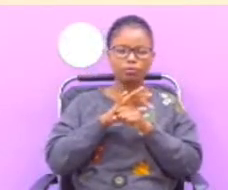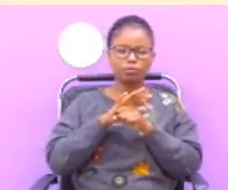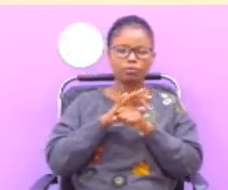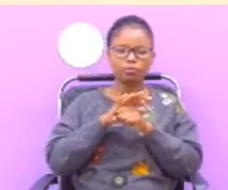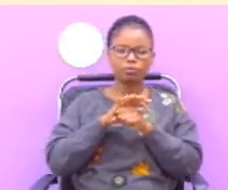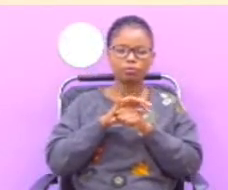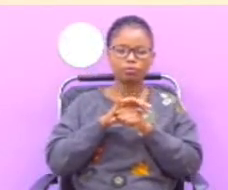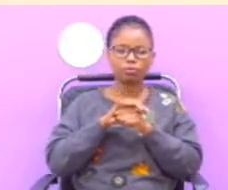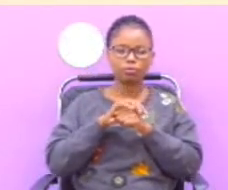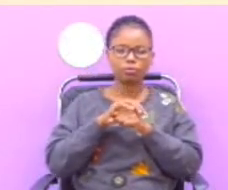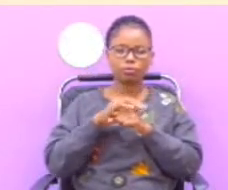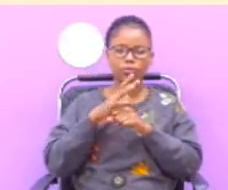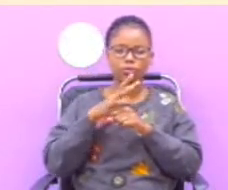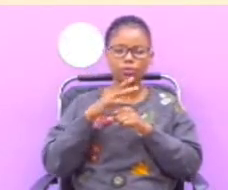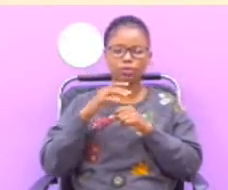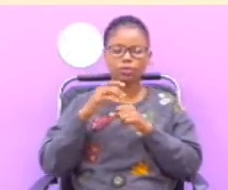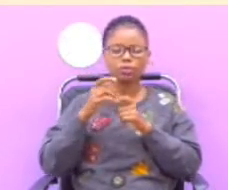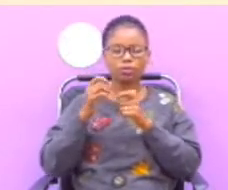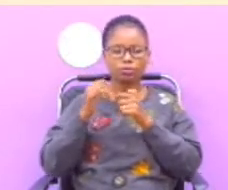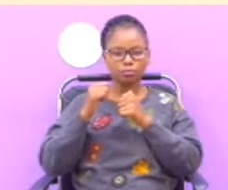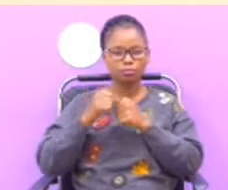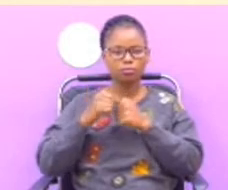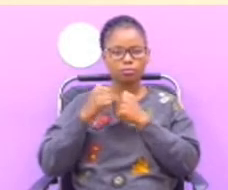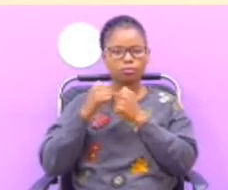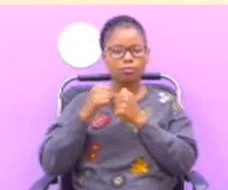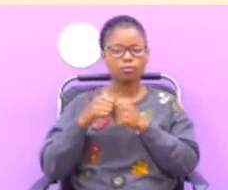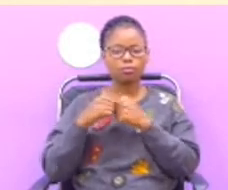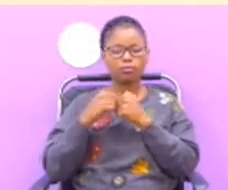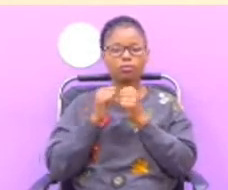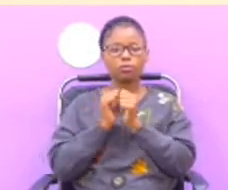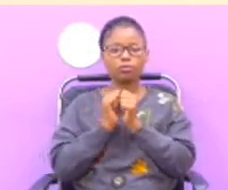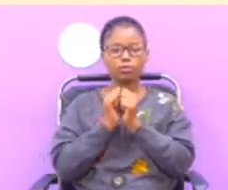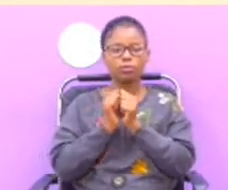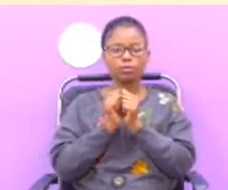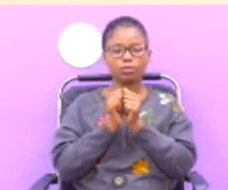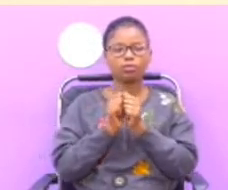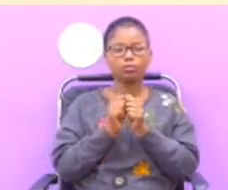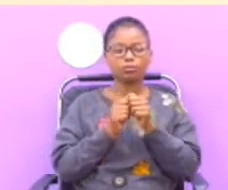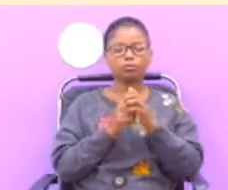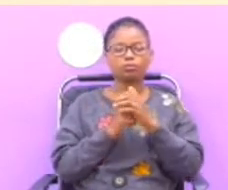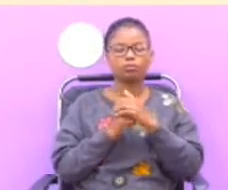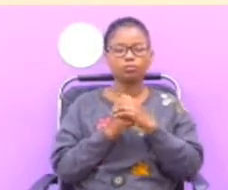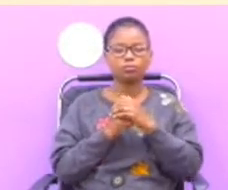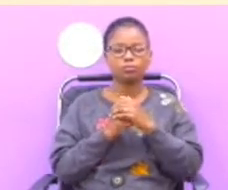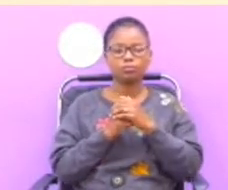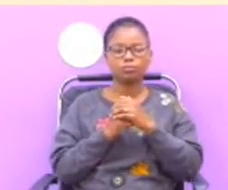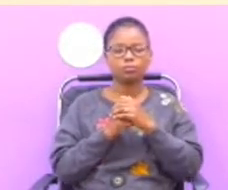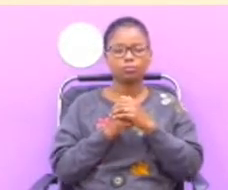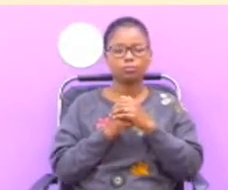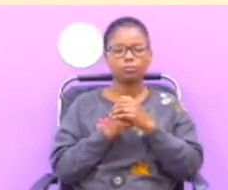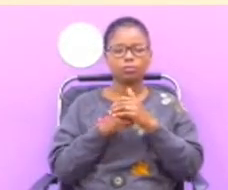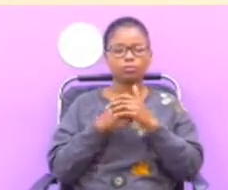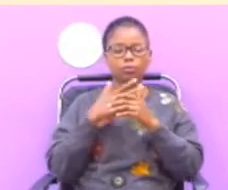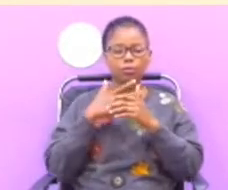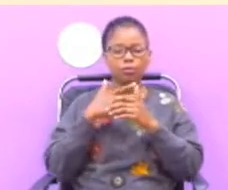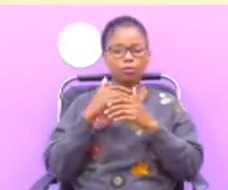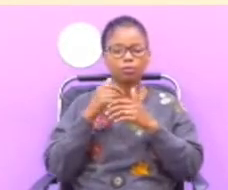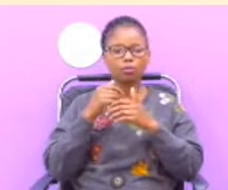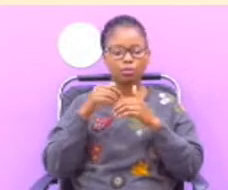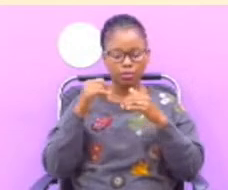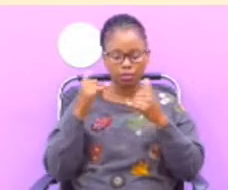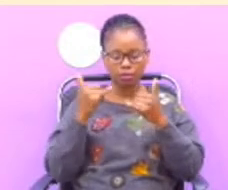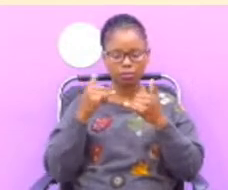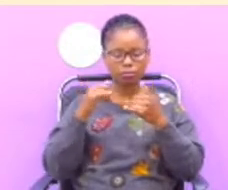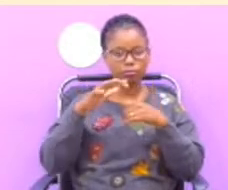Mataduka kadigiri magadhi enayo. Hallelujah. No ari ni hetigiti